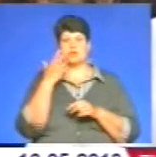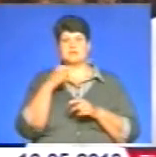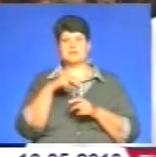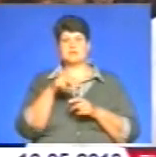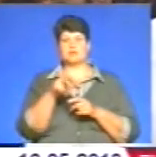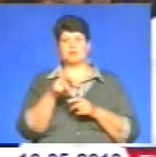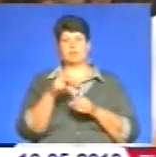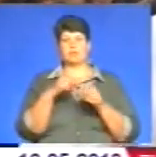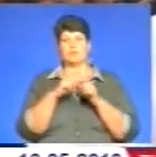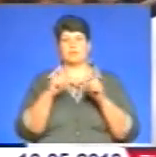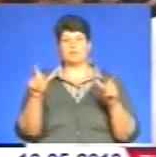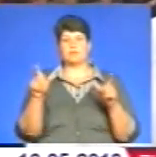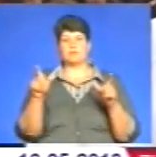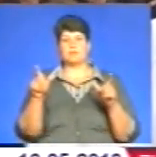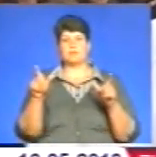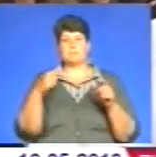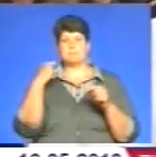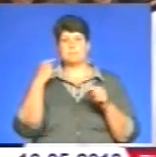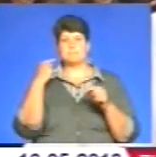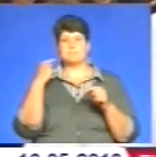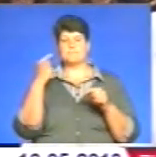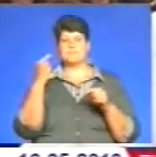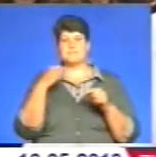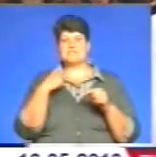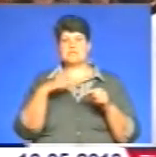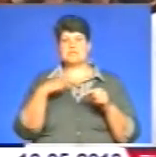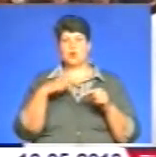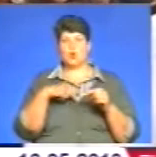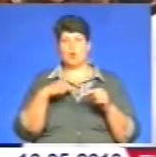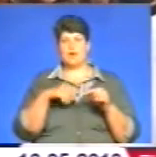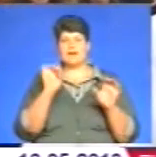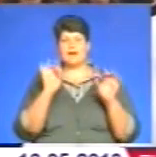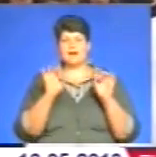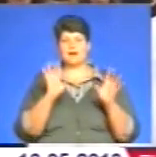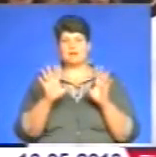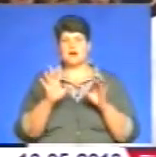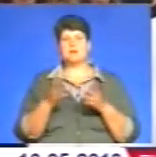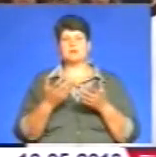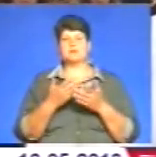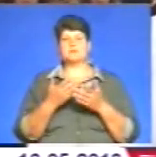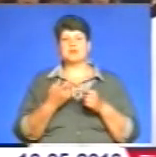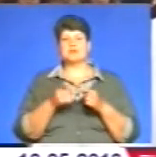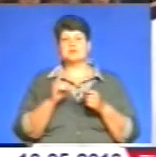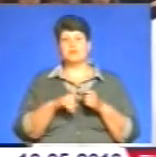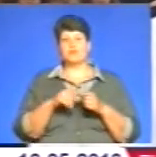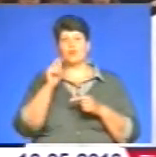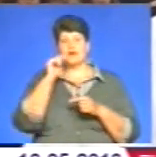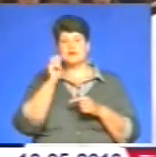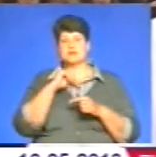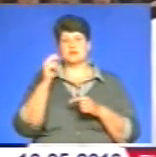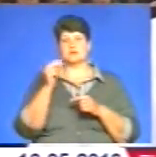наприклад супермаркети психології реклами цих приладів На жаль і в українських навчальних закладах